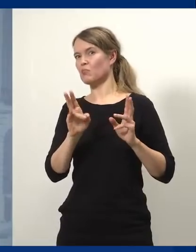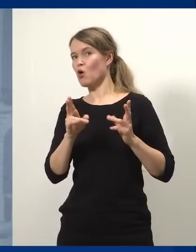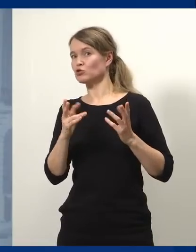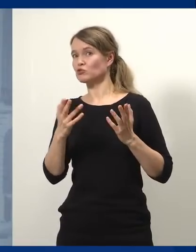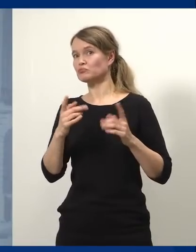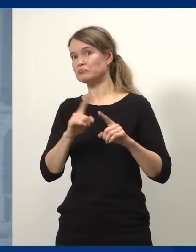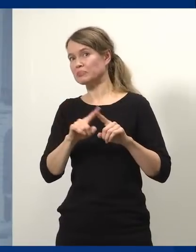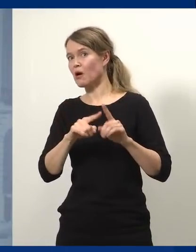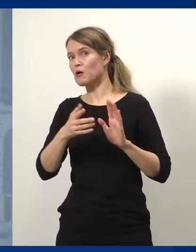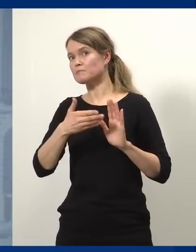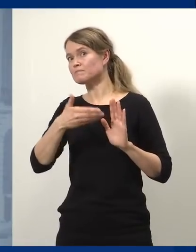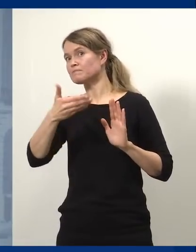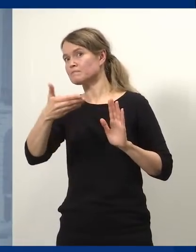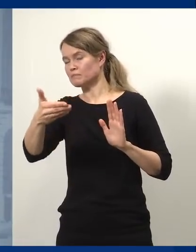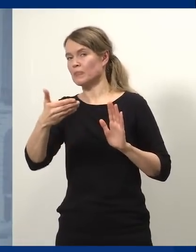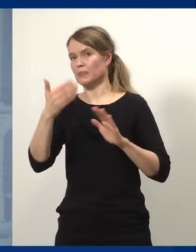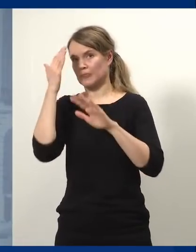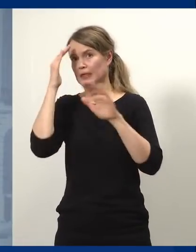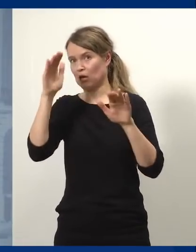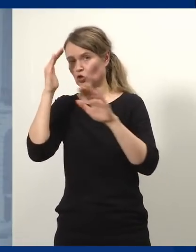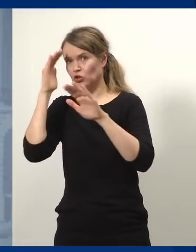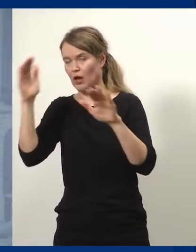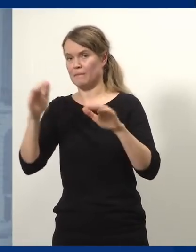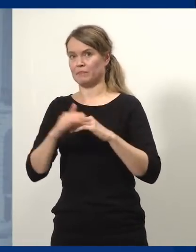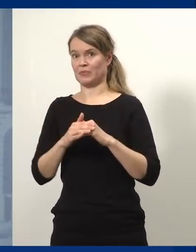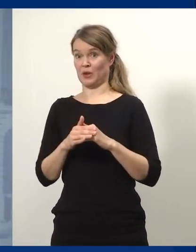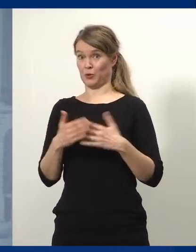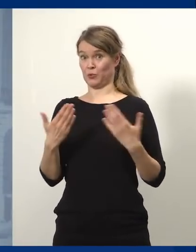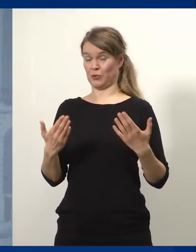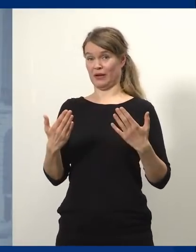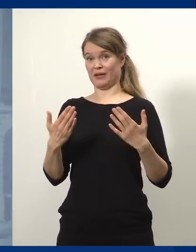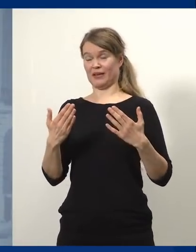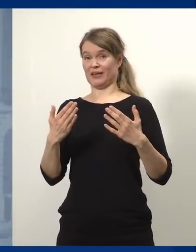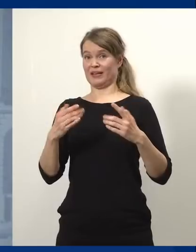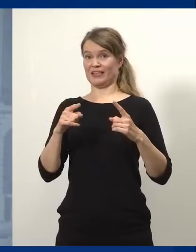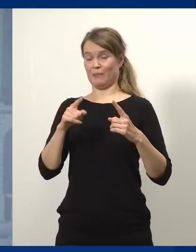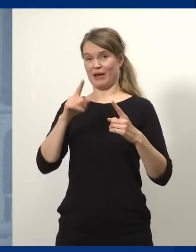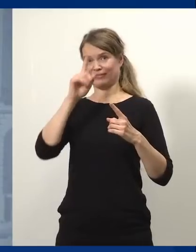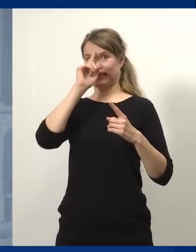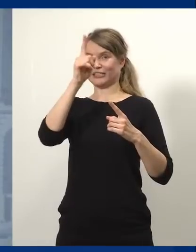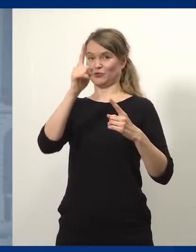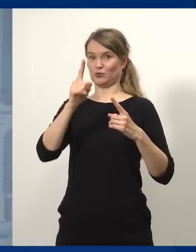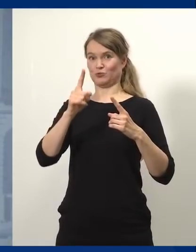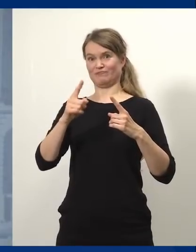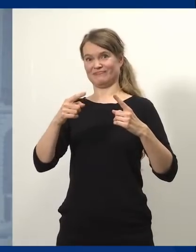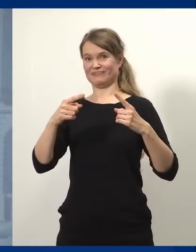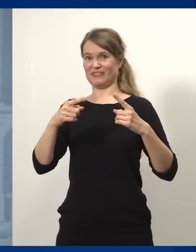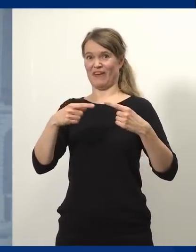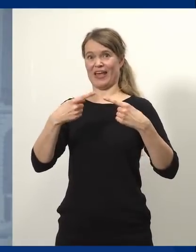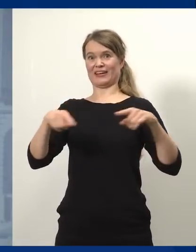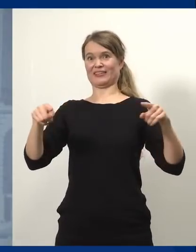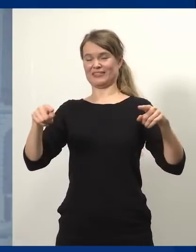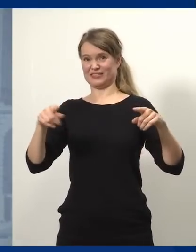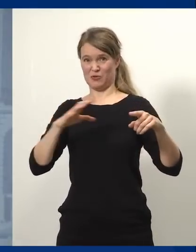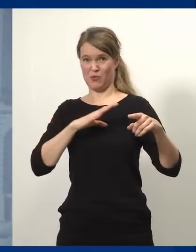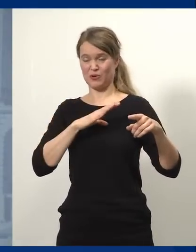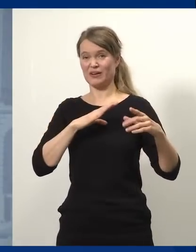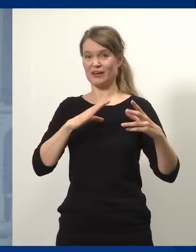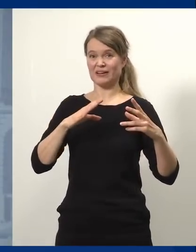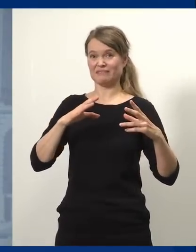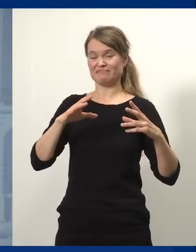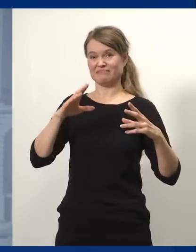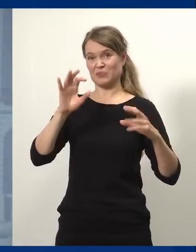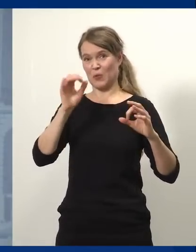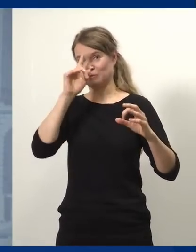asiasta tiedottamaan, kun tämä tulkinta erimielisyys ratkaistaan, sen ratkaisee avi, mutta sitä käydään